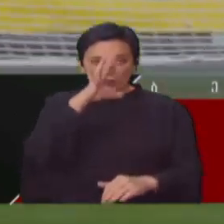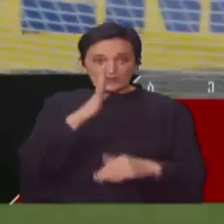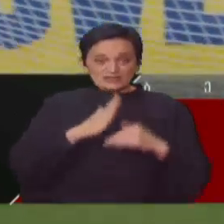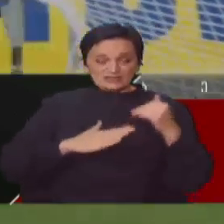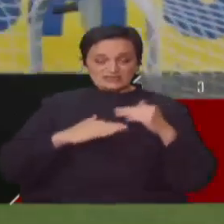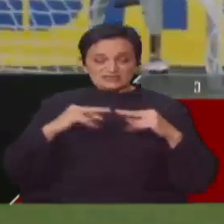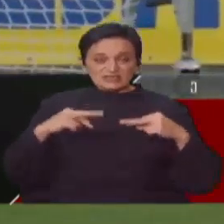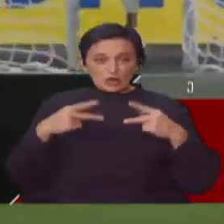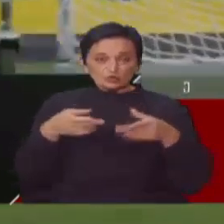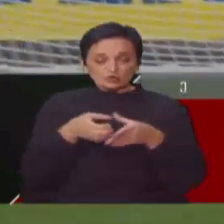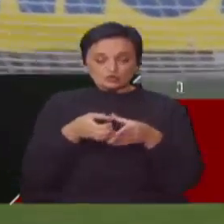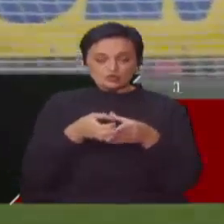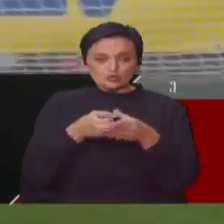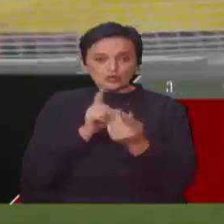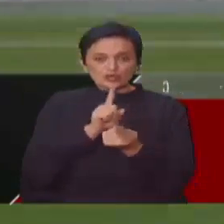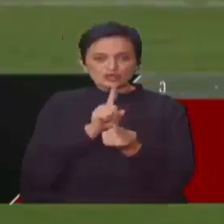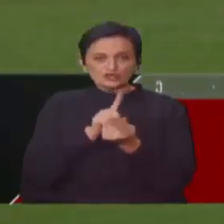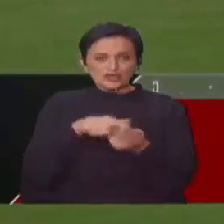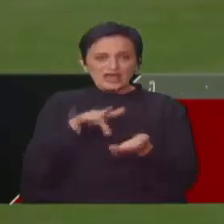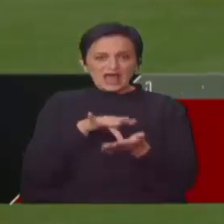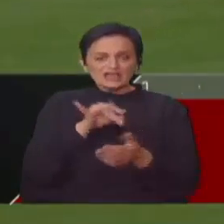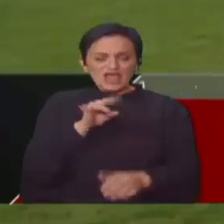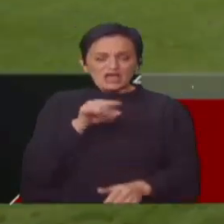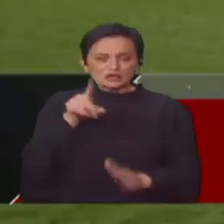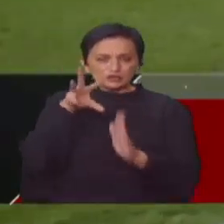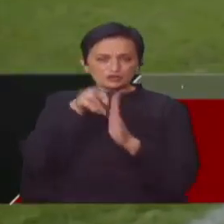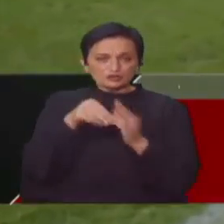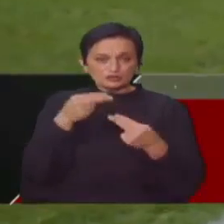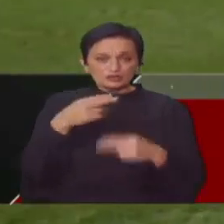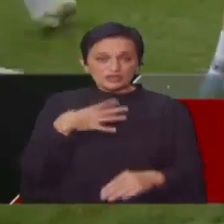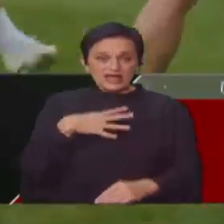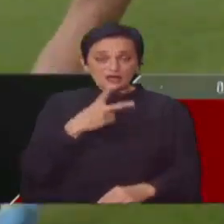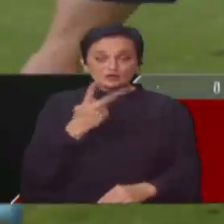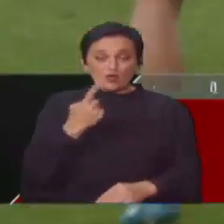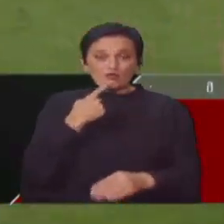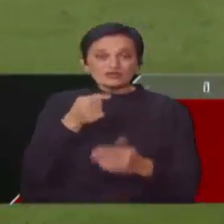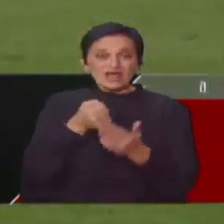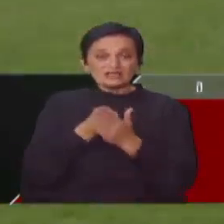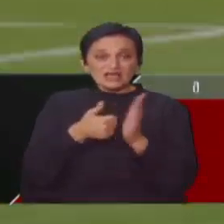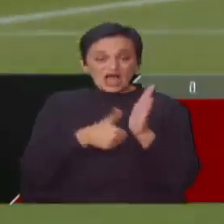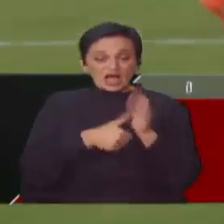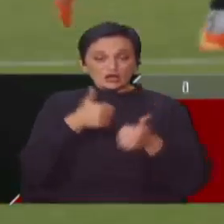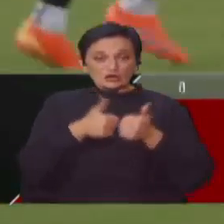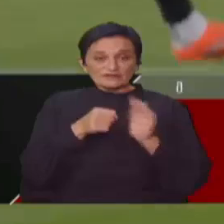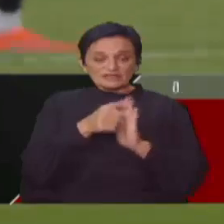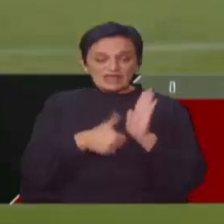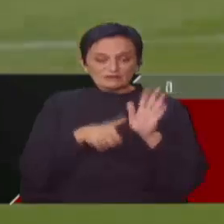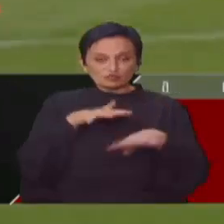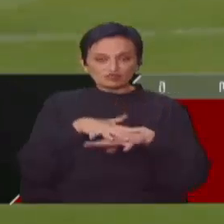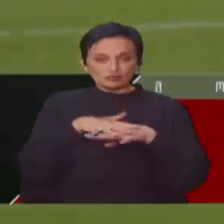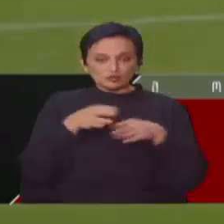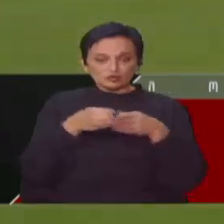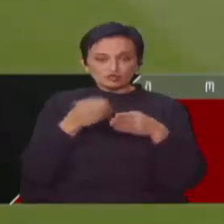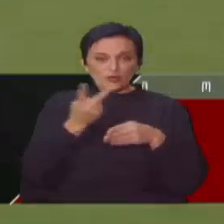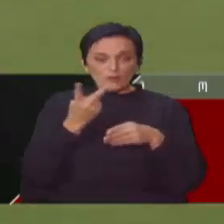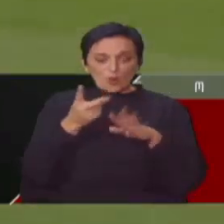საკვალიფიკაციო რაუნდის ჯგუფური ეტაპის შეხვედრას. ქალაქ ჩეპინგში ითამაშებს. საქართველო 21 წლამდელებს 6 ტურის შემდეგ 16 ქულა აქვს და ჯგუფში